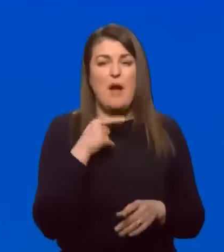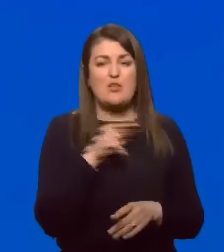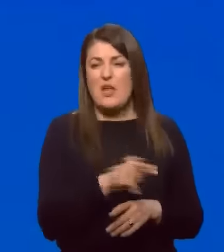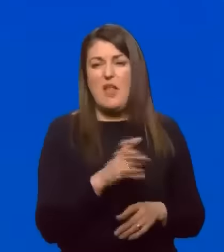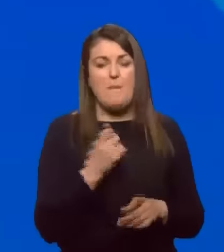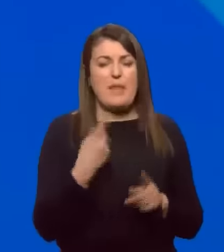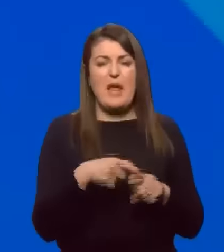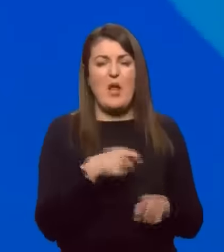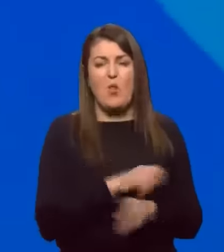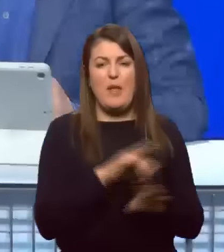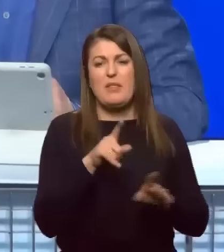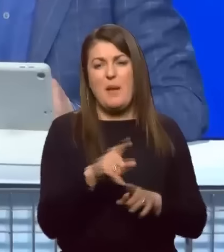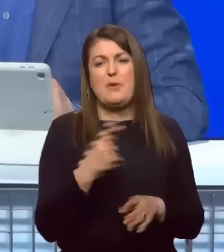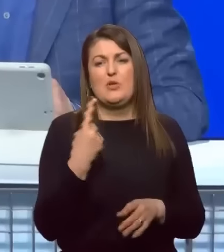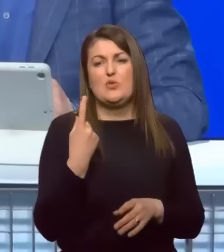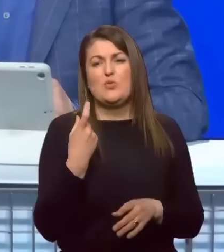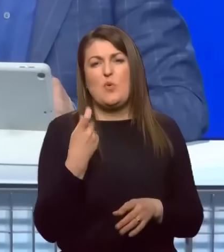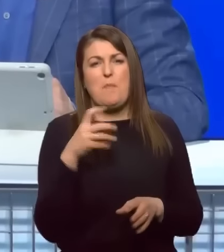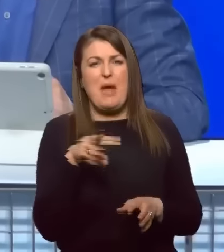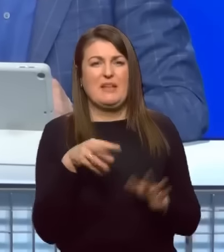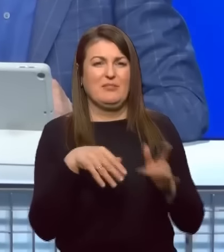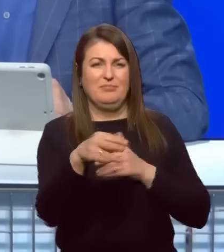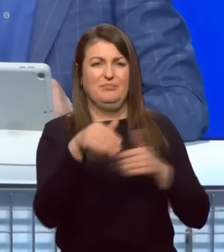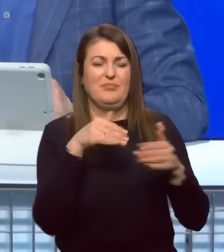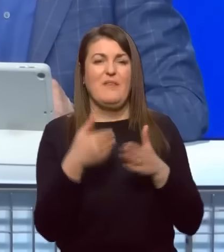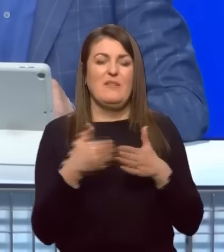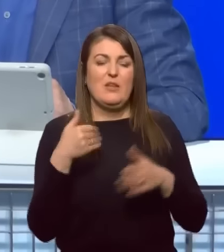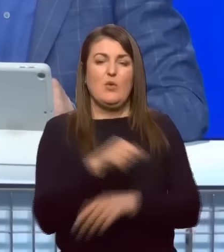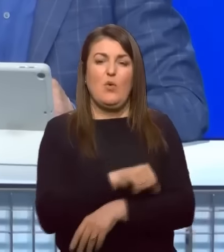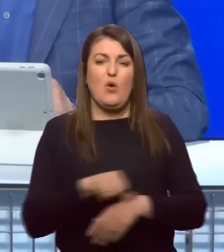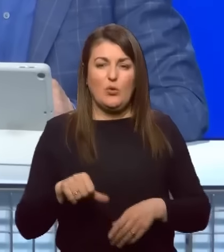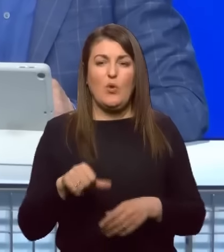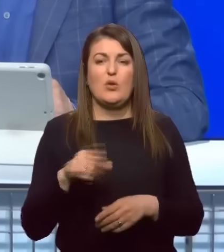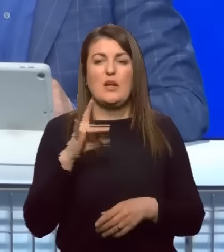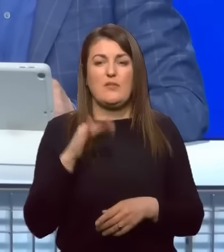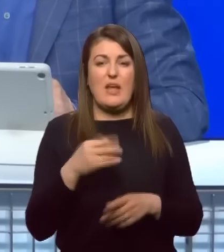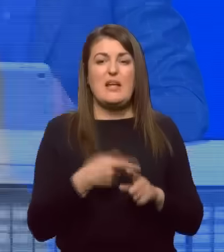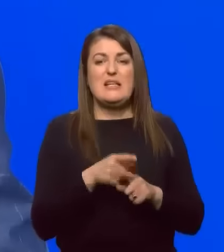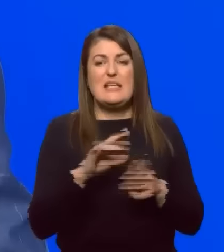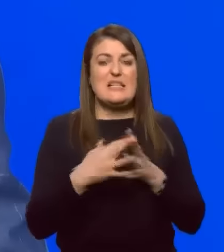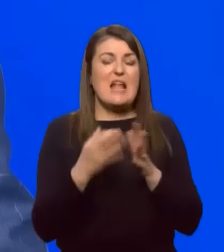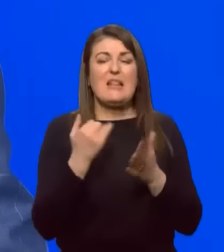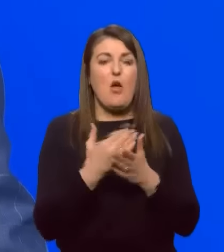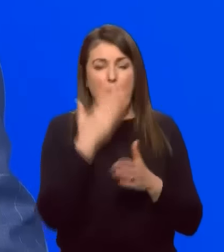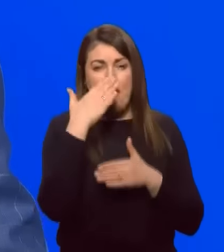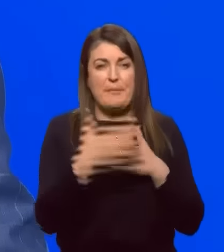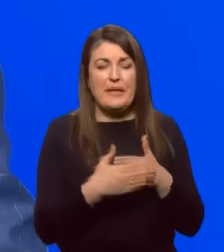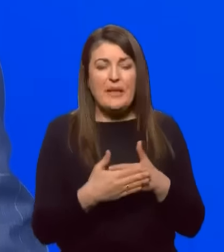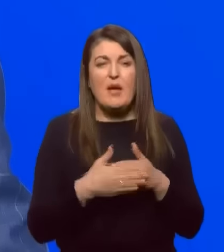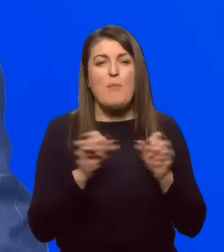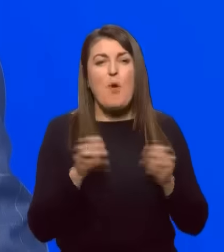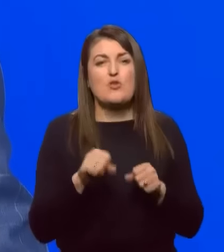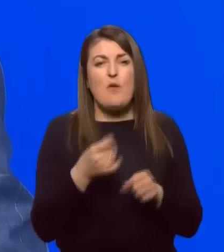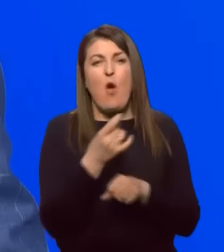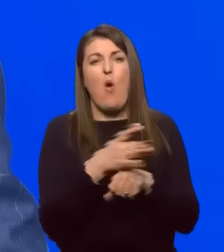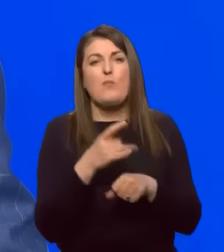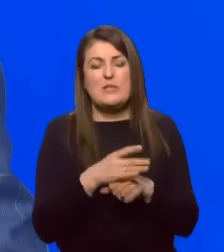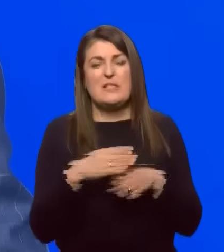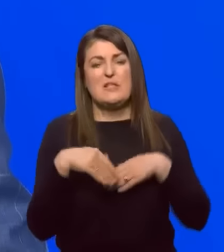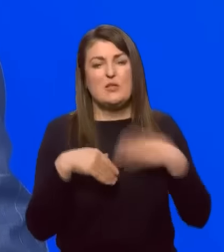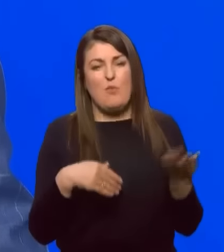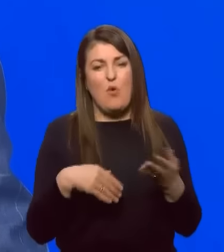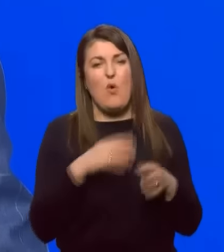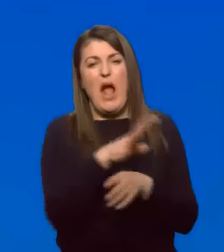не кілометр, там майже сотні метрів від кордону з Російською Федерацією. Ці села знаходяться не просто під можливим обстрілом з